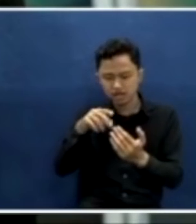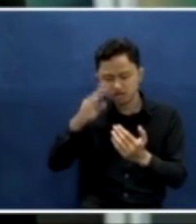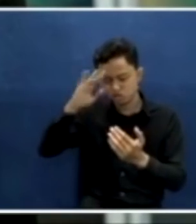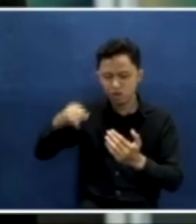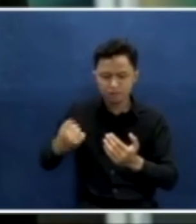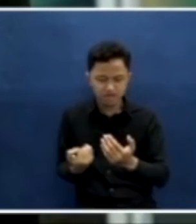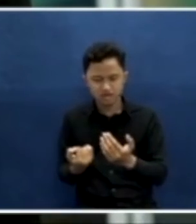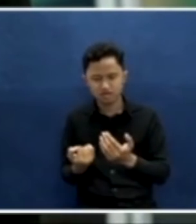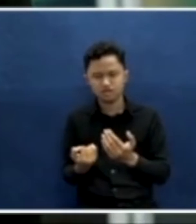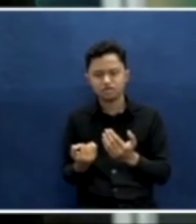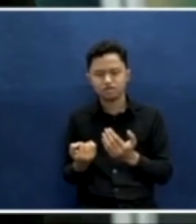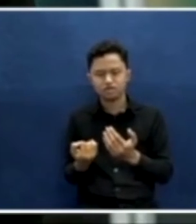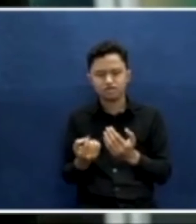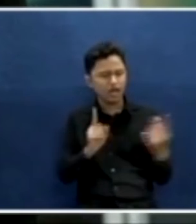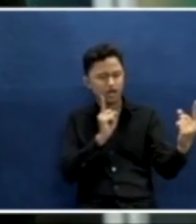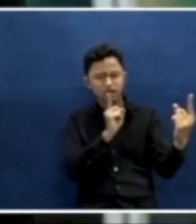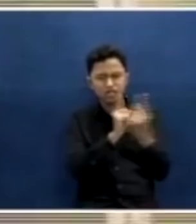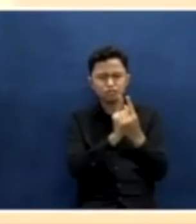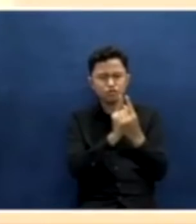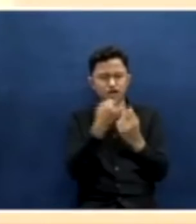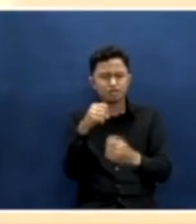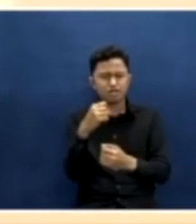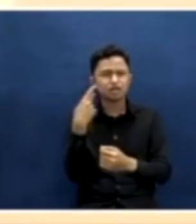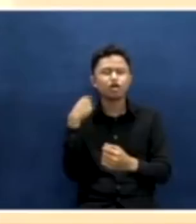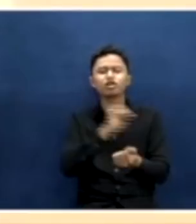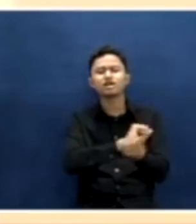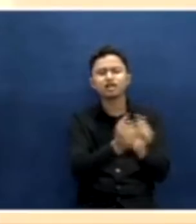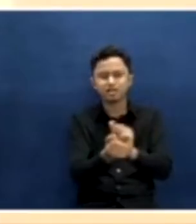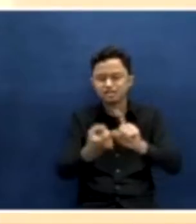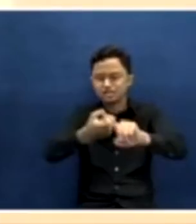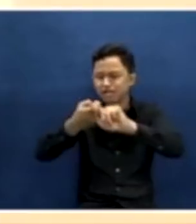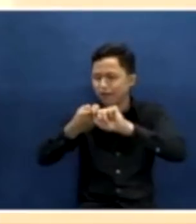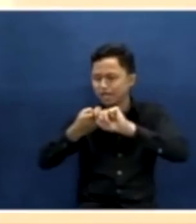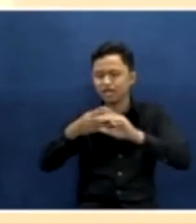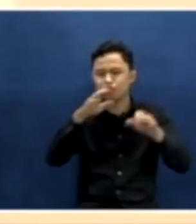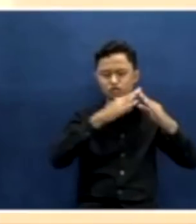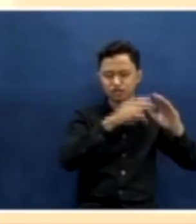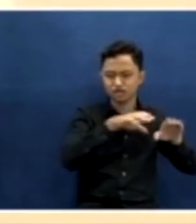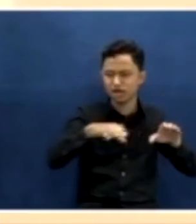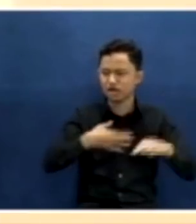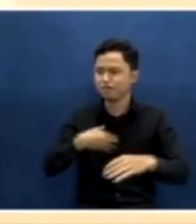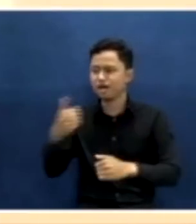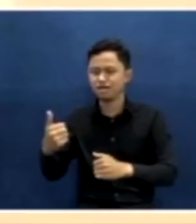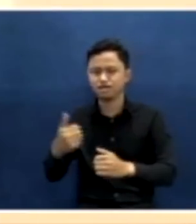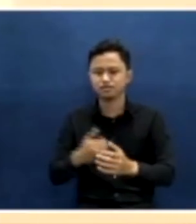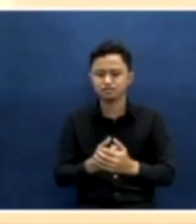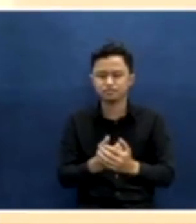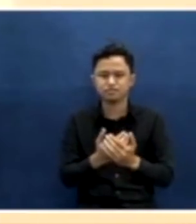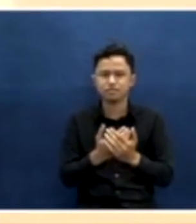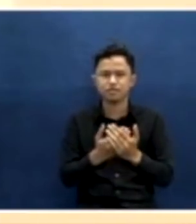menjadi pegangan hidupnya ketika tidak mereka jumpai Allah gantikanlah dengan sahabat tetangga-tetangga yang baik untuk mereka Ya Allah